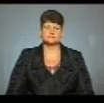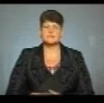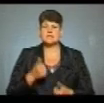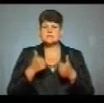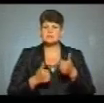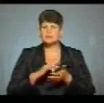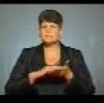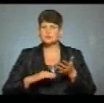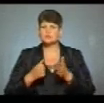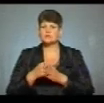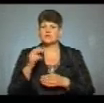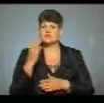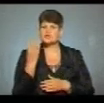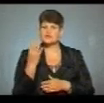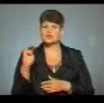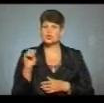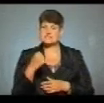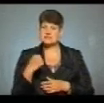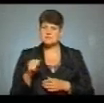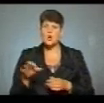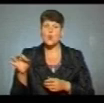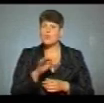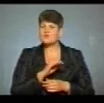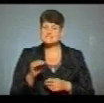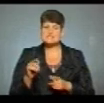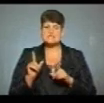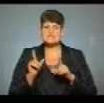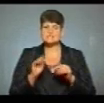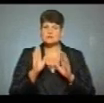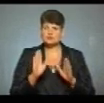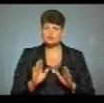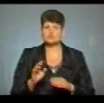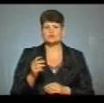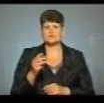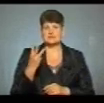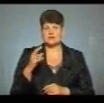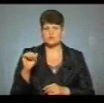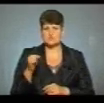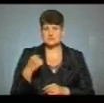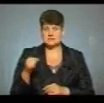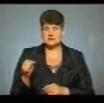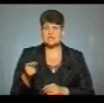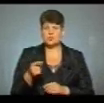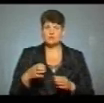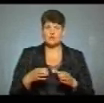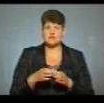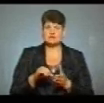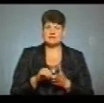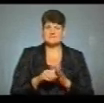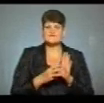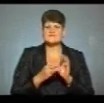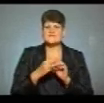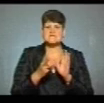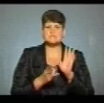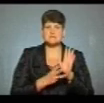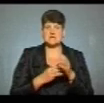Змагання триватимуть до 4 серпня. Офіційні заїзди розпочнуться у суботу, 3 серпня. Тернопільську команду представлять